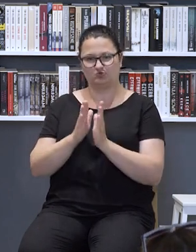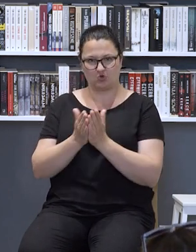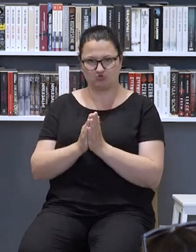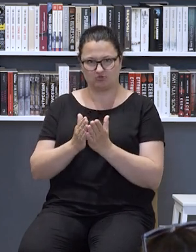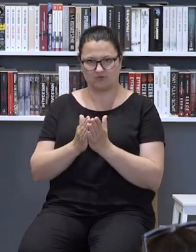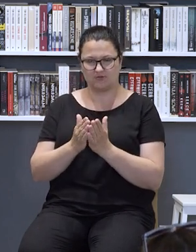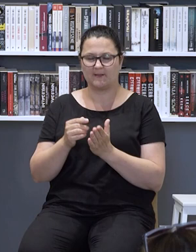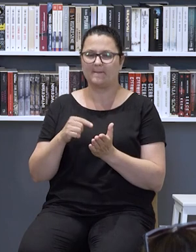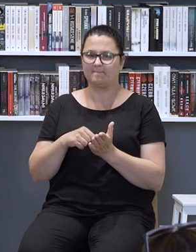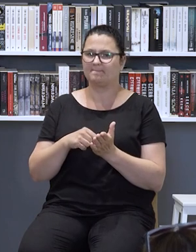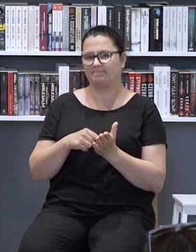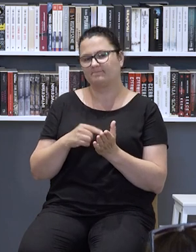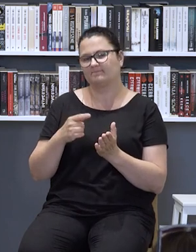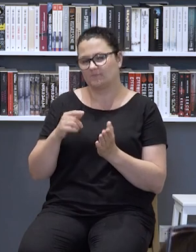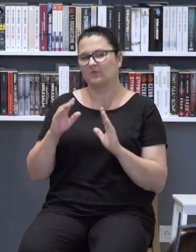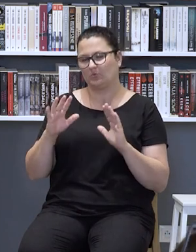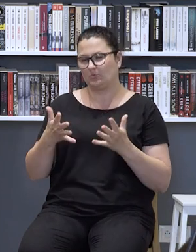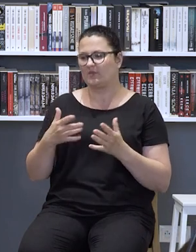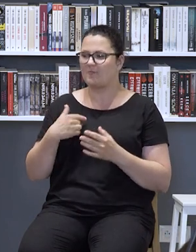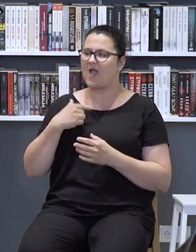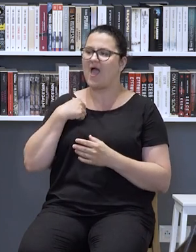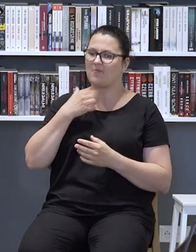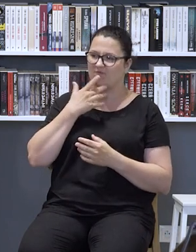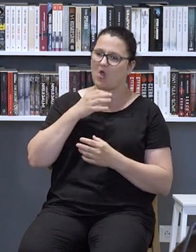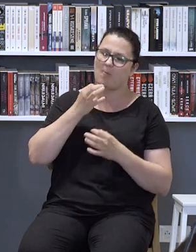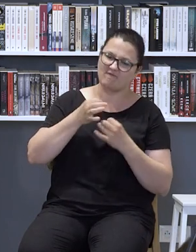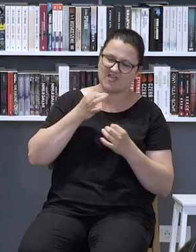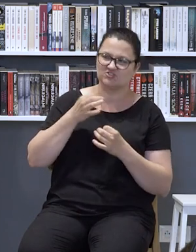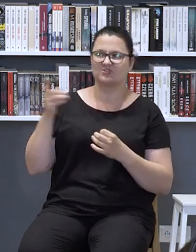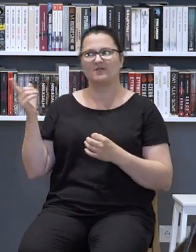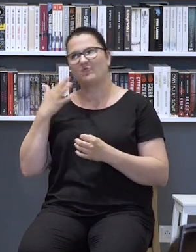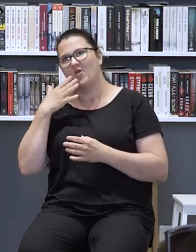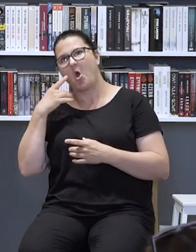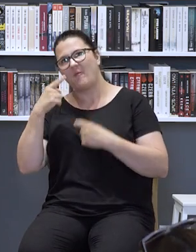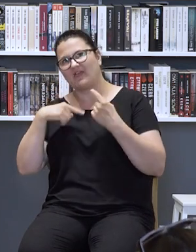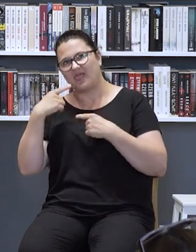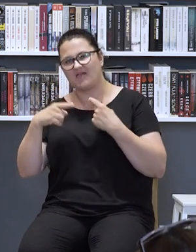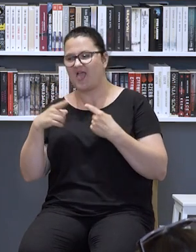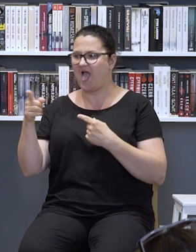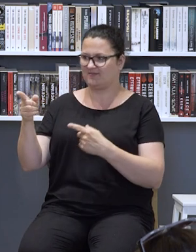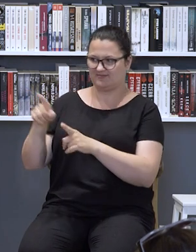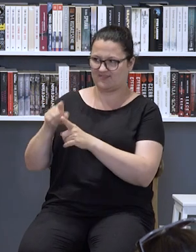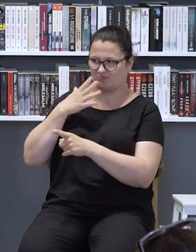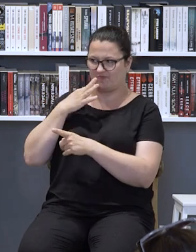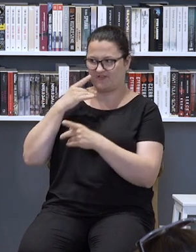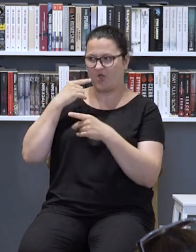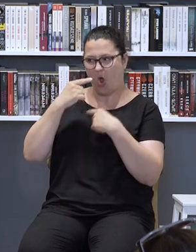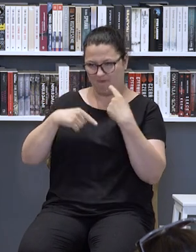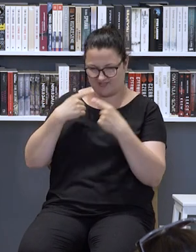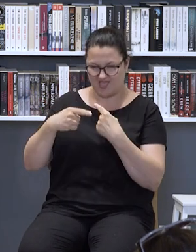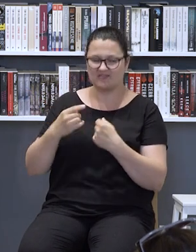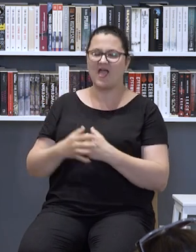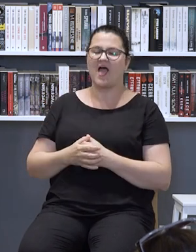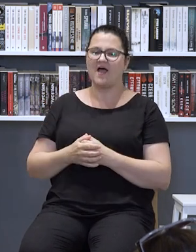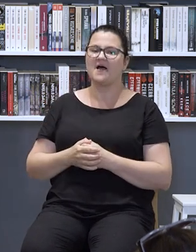tej książki, powiedzmy najbezpieczniej, bo ja cały czas mówię o powieści, ty mówisz o opowiadaniach, a pani też właściwie bardziej się skłania ku